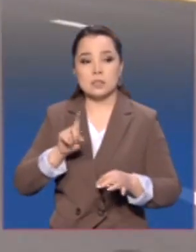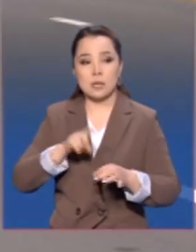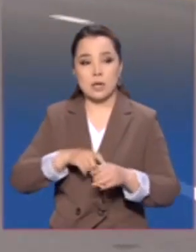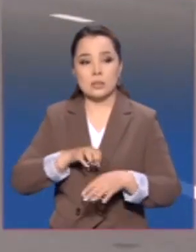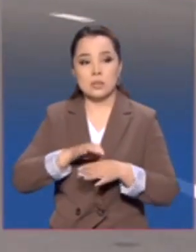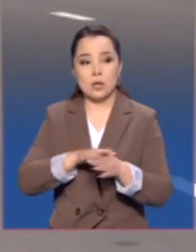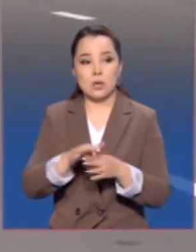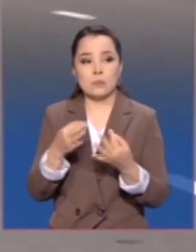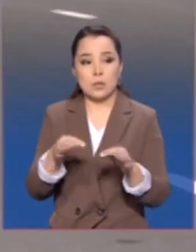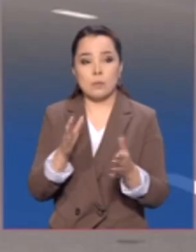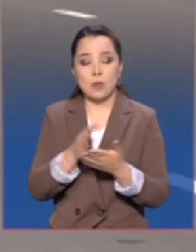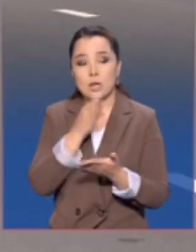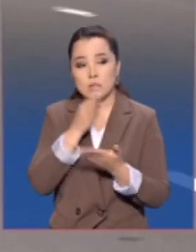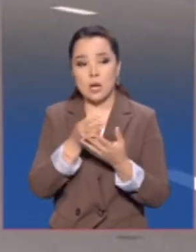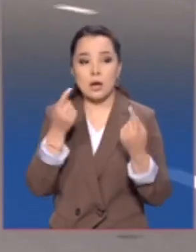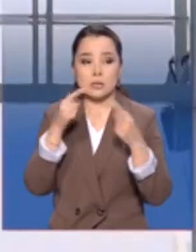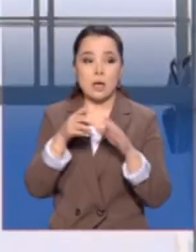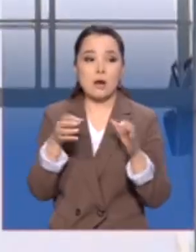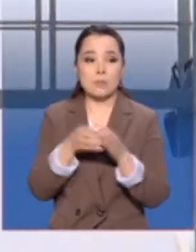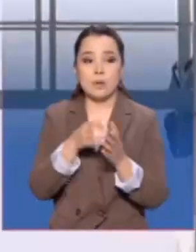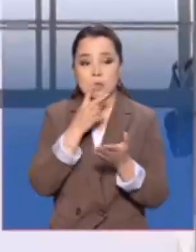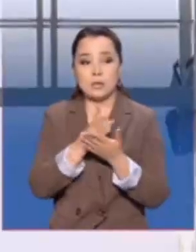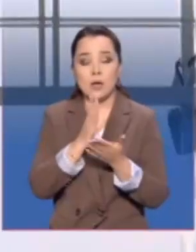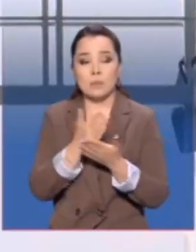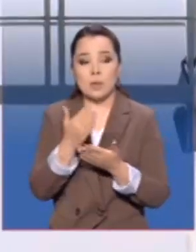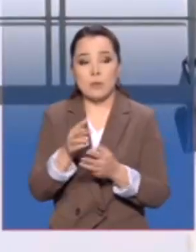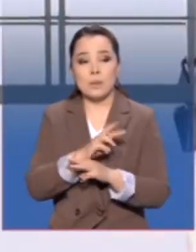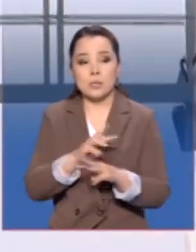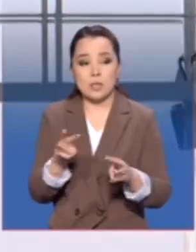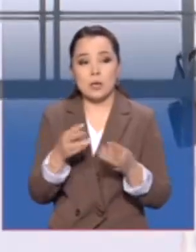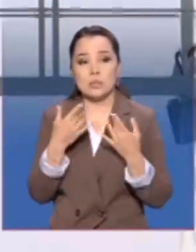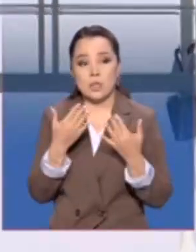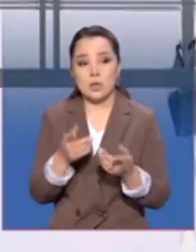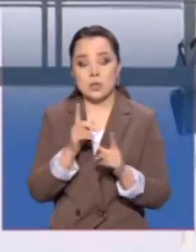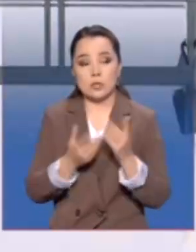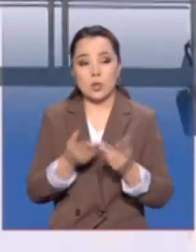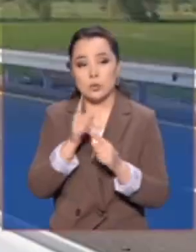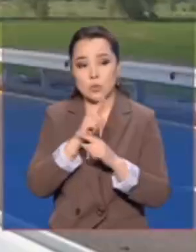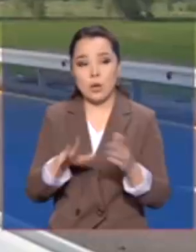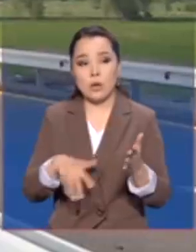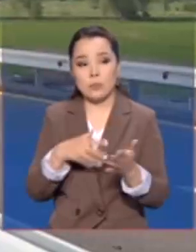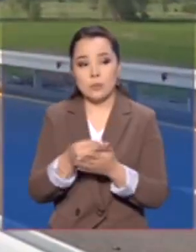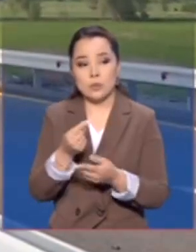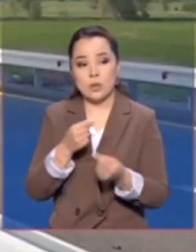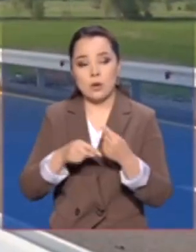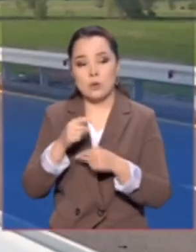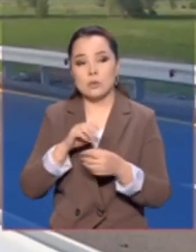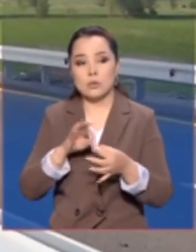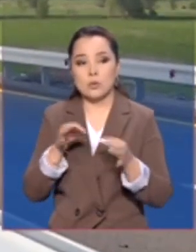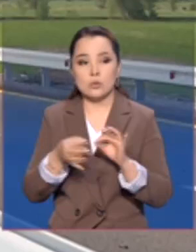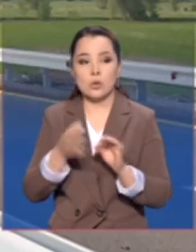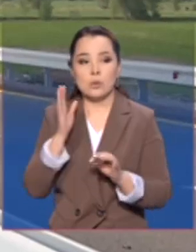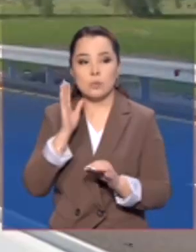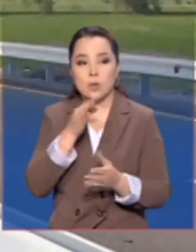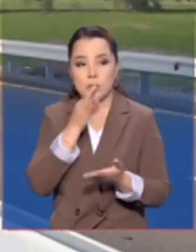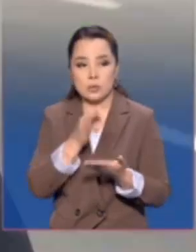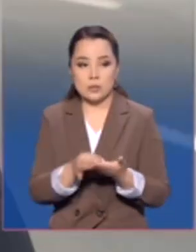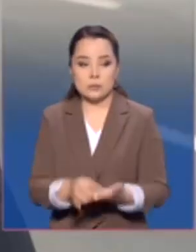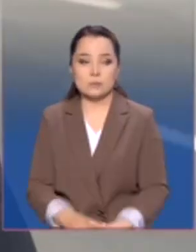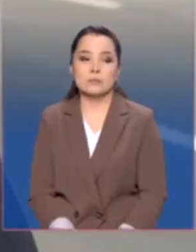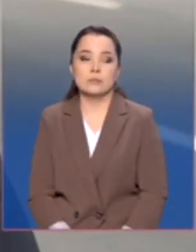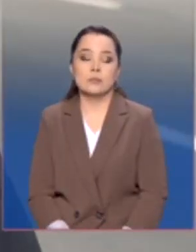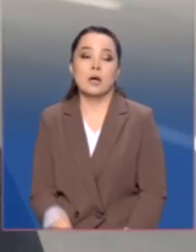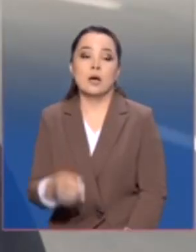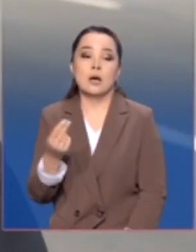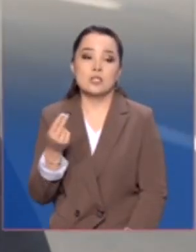беріледі. Жауапты компанияда, индустрия министрлігі де мұндай шарт қоймасақ, құйған қаражатты қайтарудың әлегі артатынын айтты.